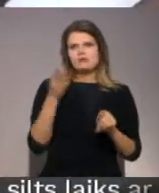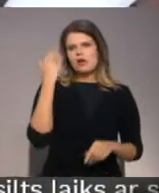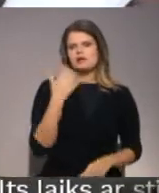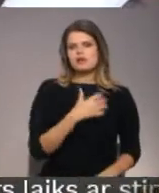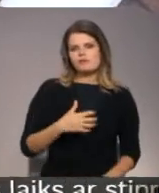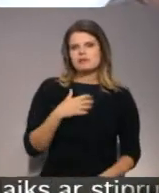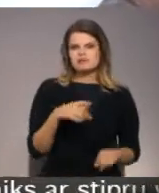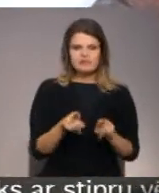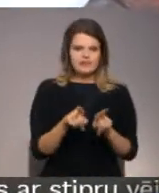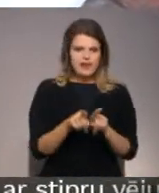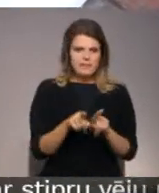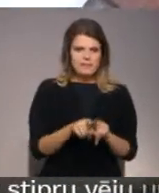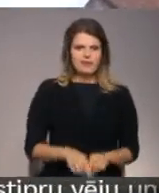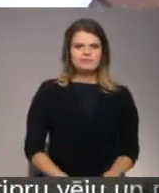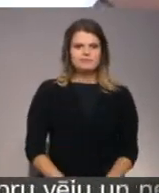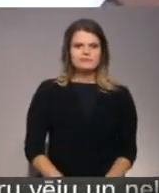laikā.